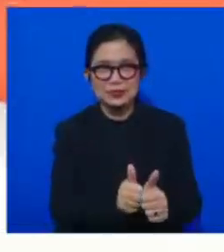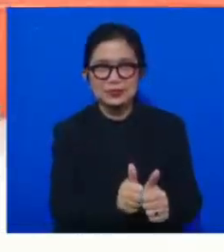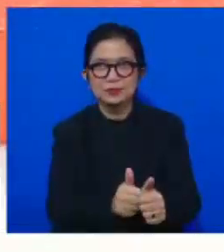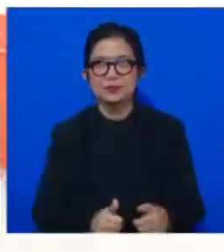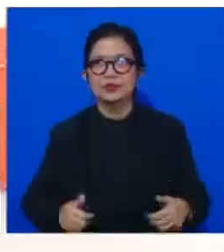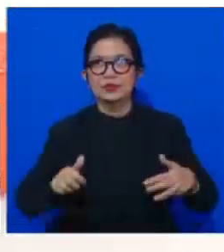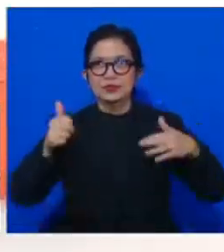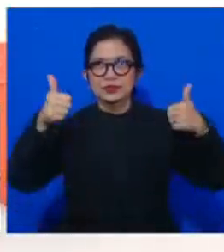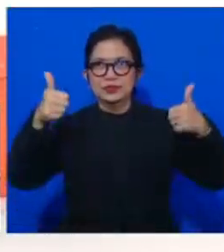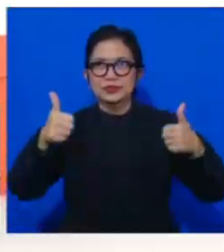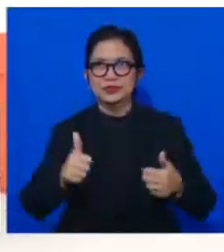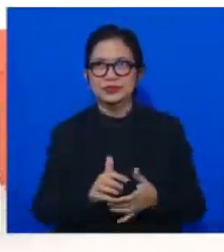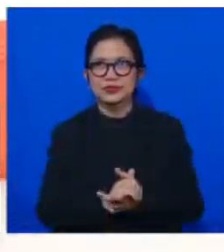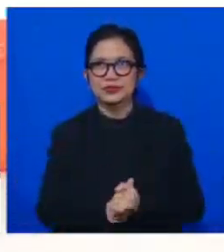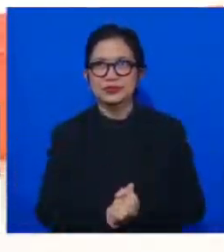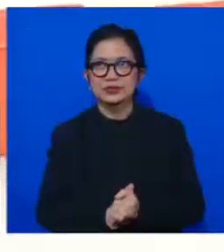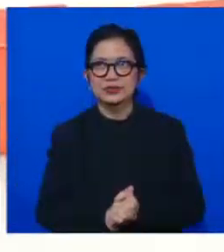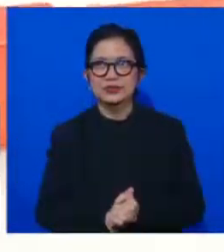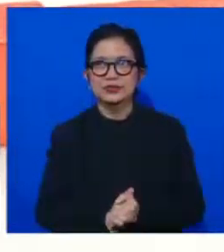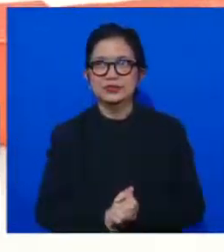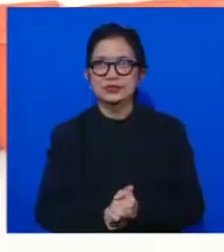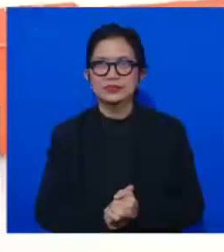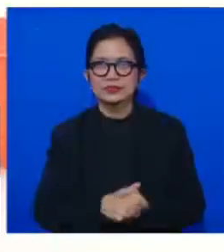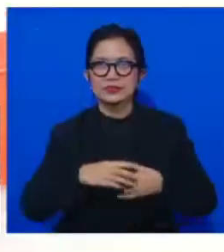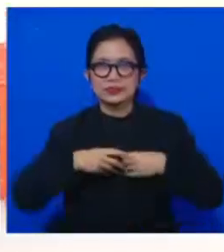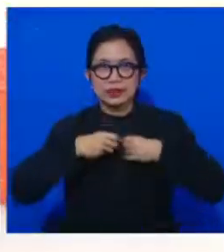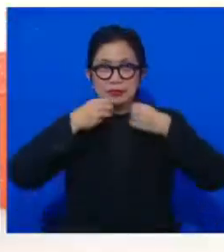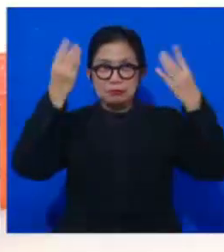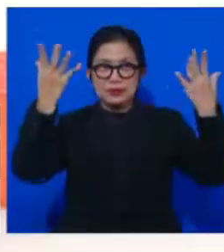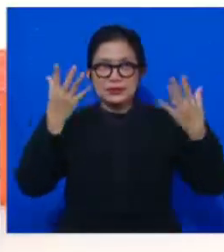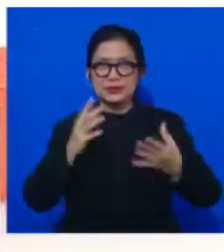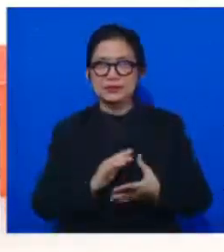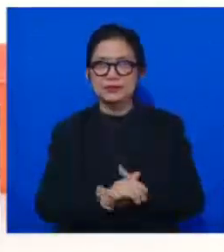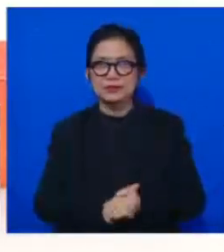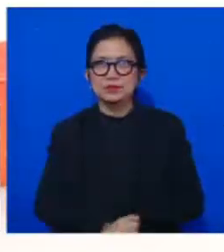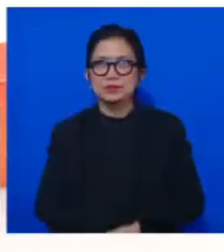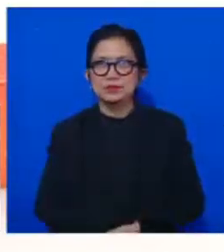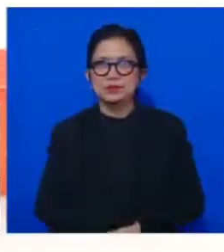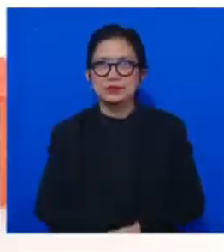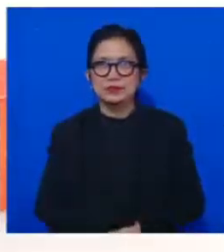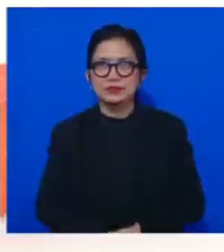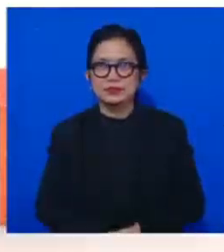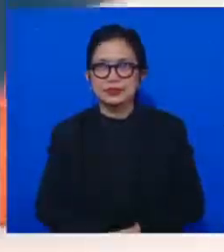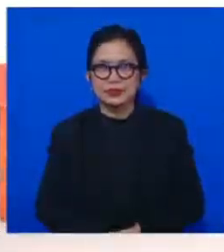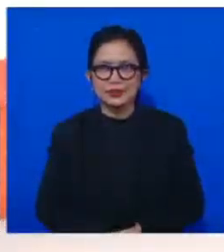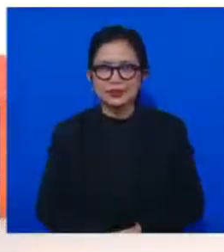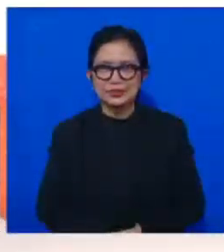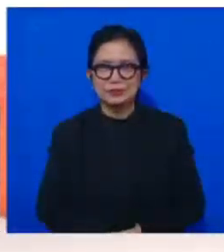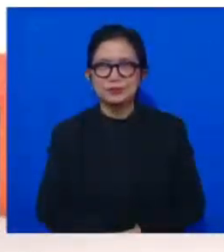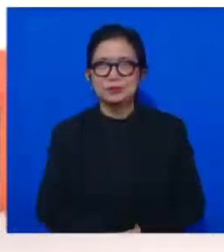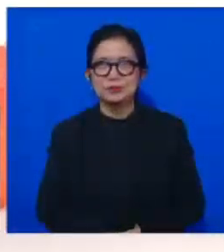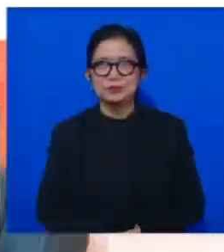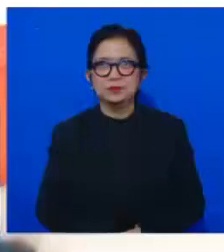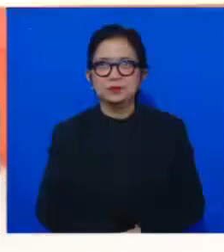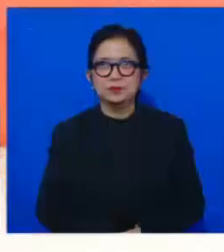biasa, benar-benar adrenalin, bisa lepas emosi teriak-teriak. Semua masalah hilang, utang-utang lupa. Ayo kita naik